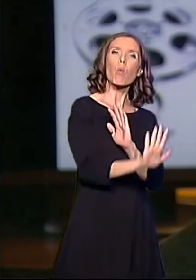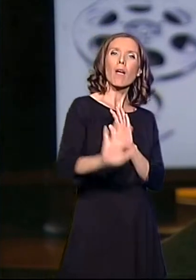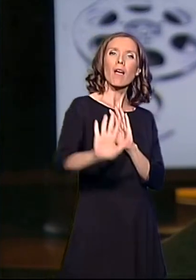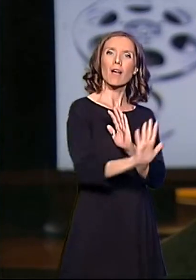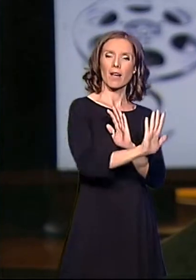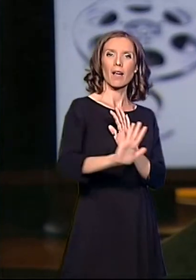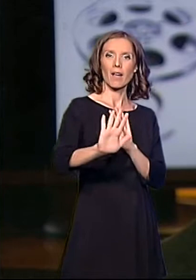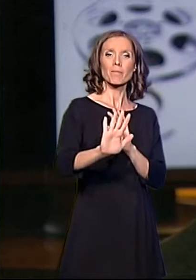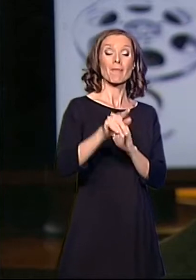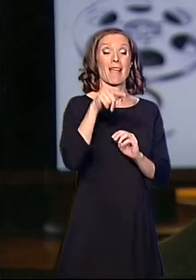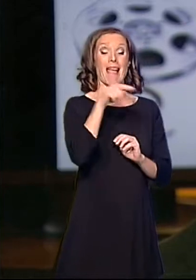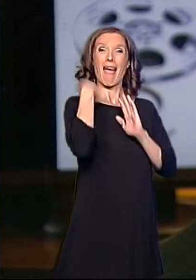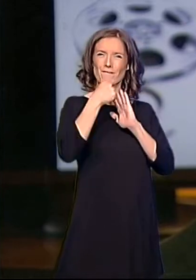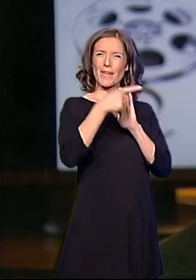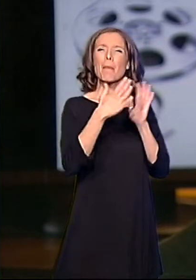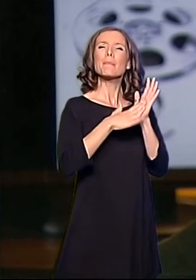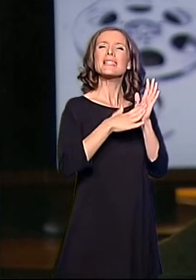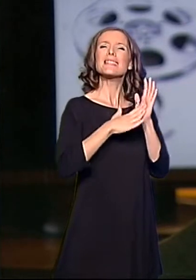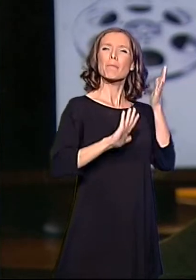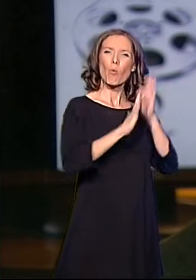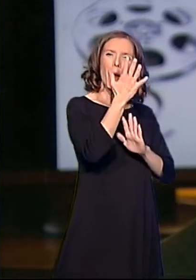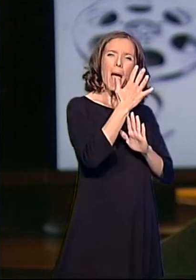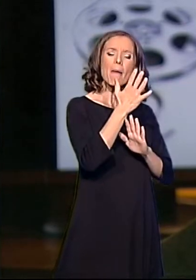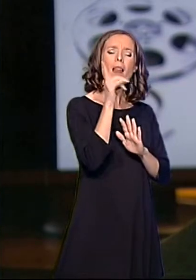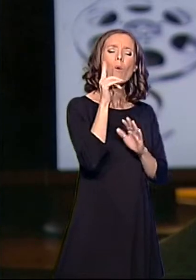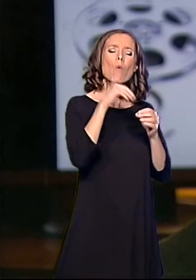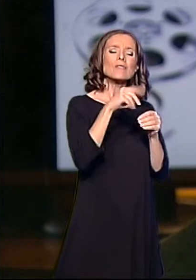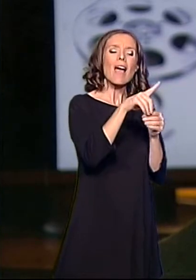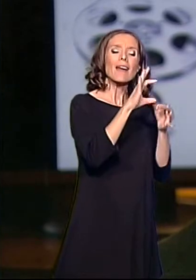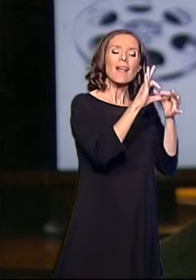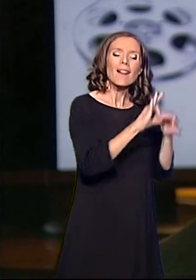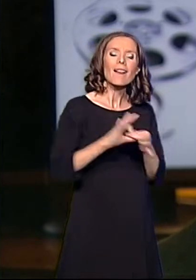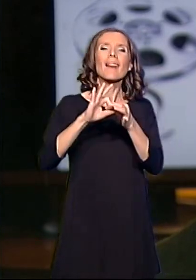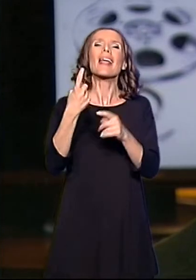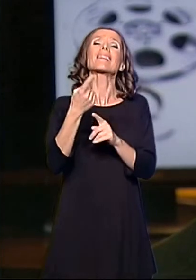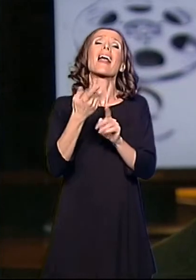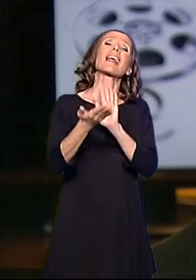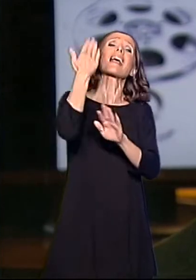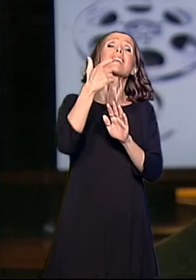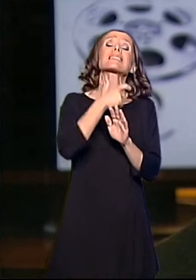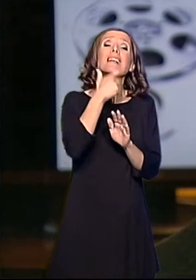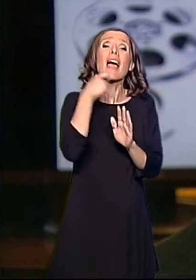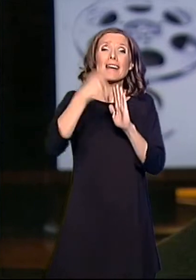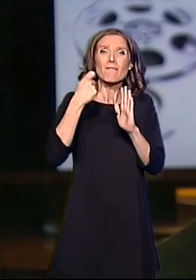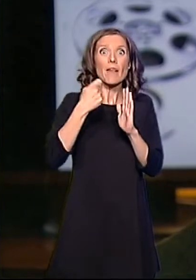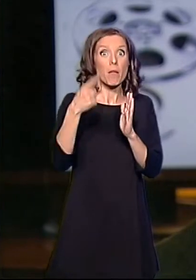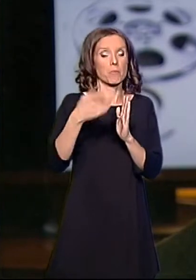u stvari svojevrsna replika filma koji je bio izuzetno značajan i popularan filma